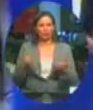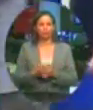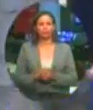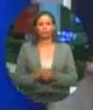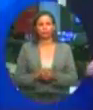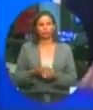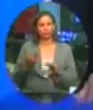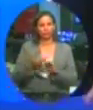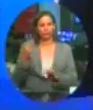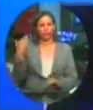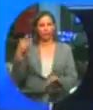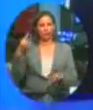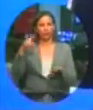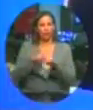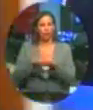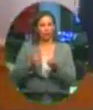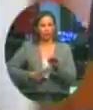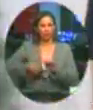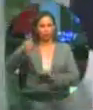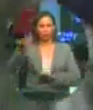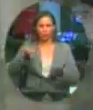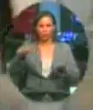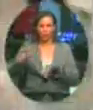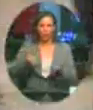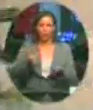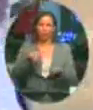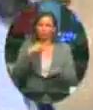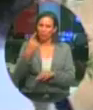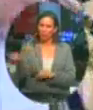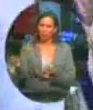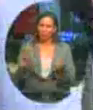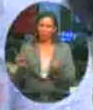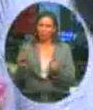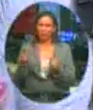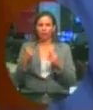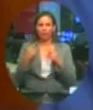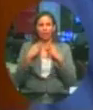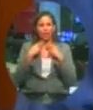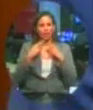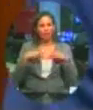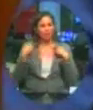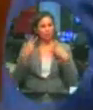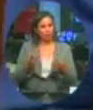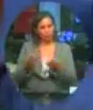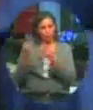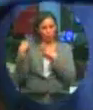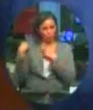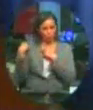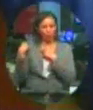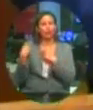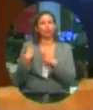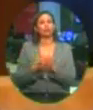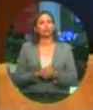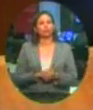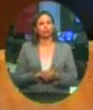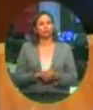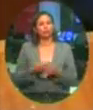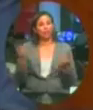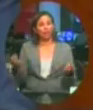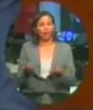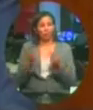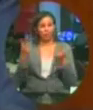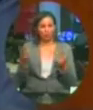הרגישה והדחופה ראש הממשלה, וקרא לצדדים ראשית להשיב את המצב לקדמותו, ולאחר מכן לחפש לו